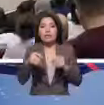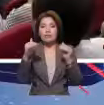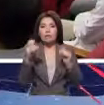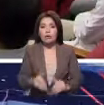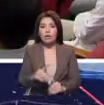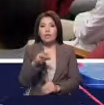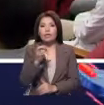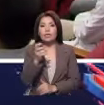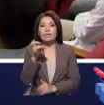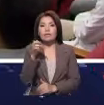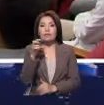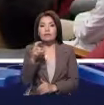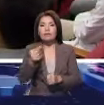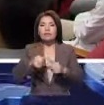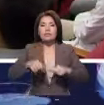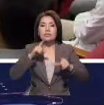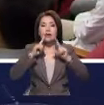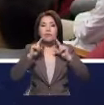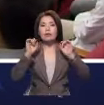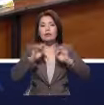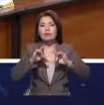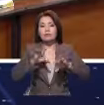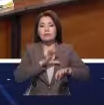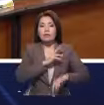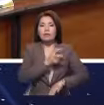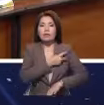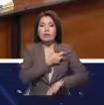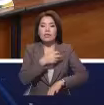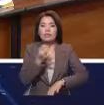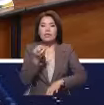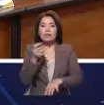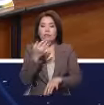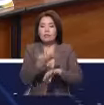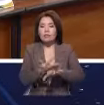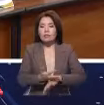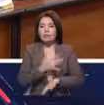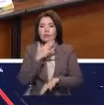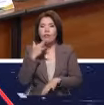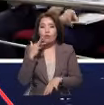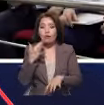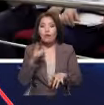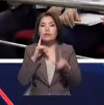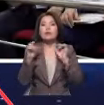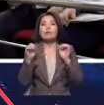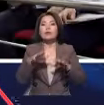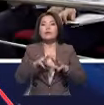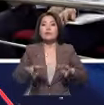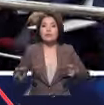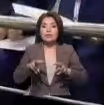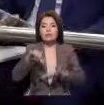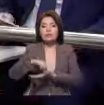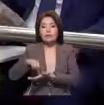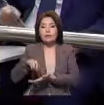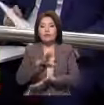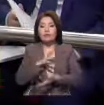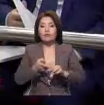Әшімбетов комитеттің көшпелі отырысында осылай деді. Ол ветеринария қызметінде олқылық көптігін айтты. Жиынға бір топ депутаттар мен министрлік өкілдері қатысты.